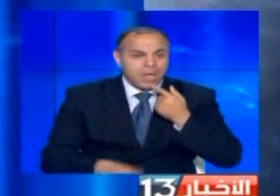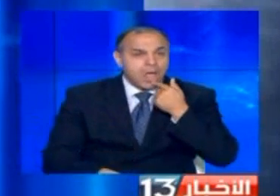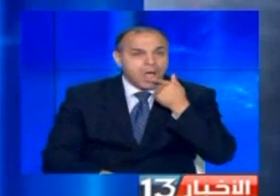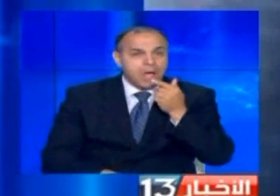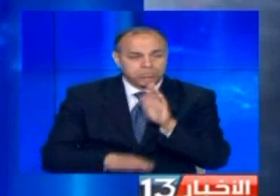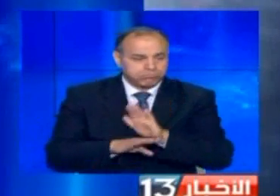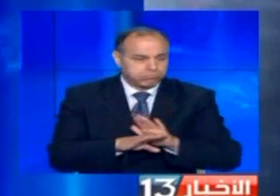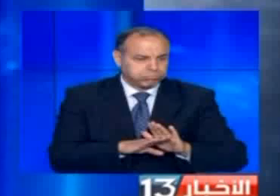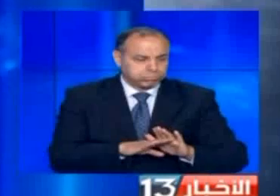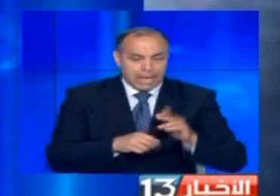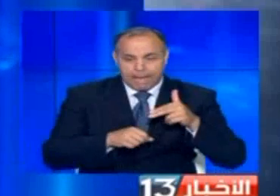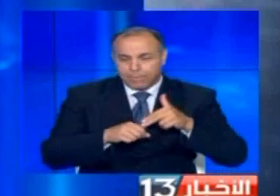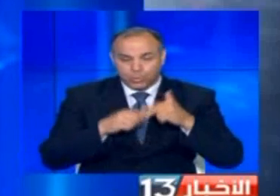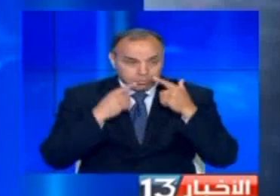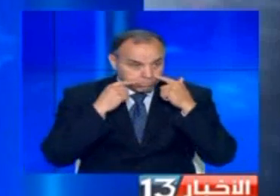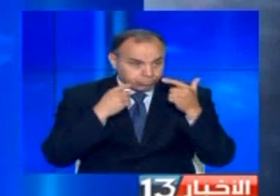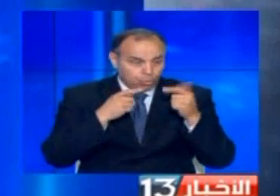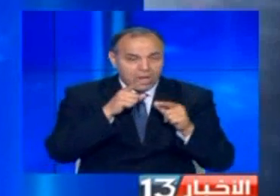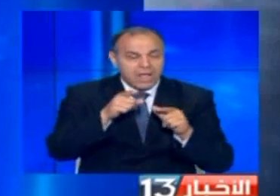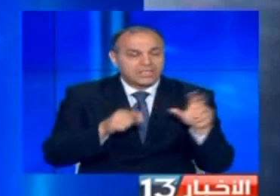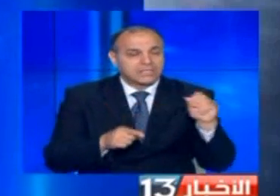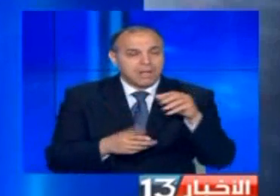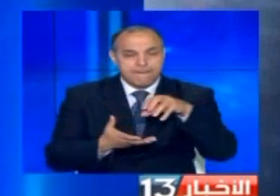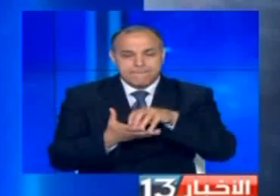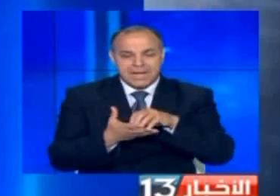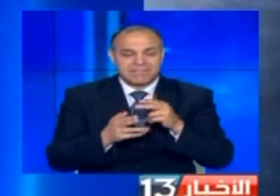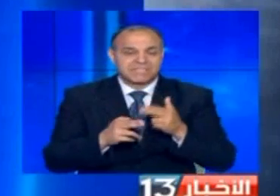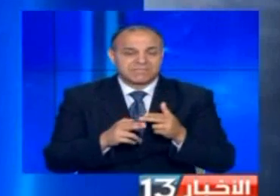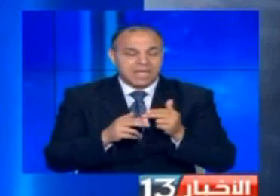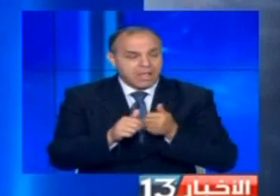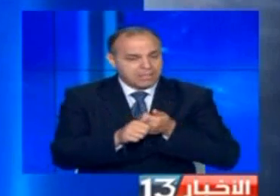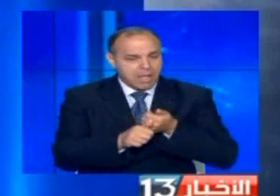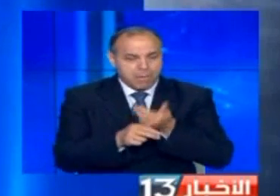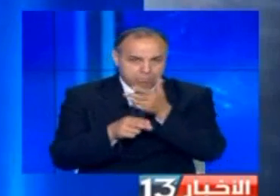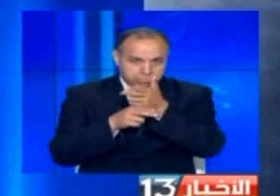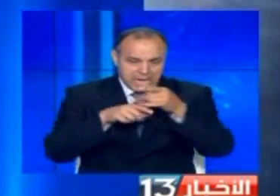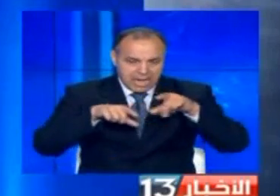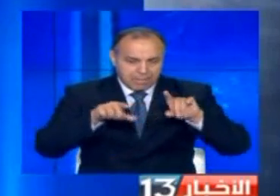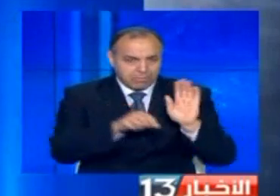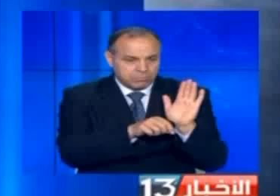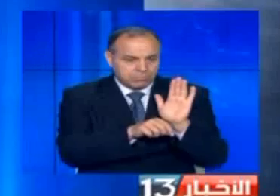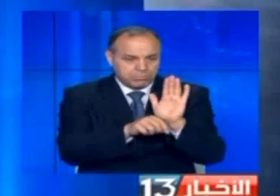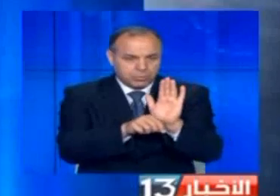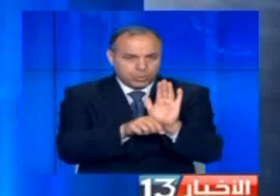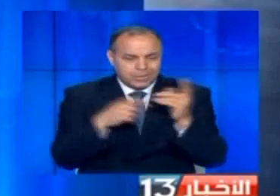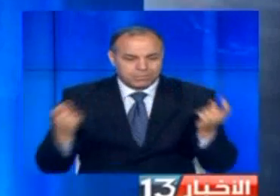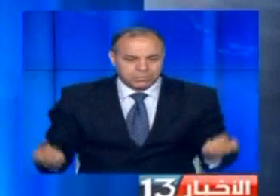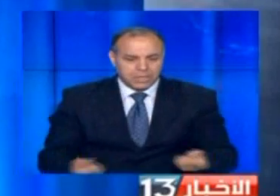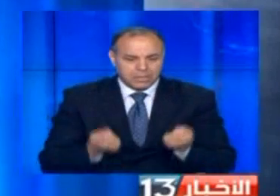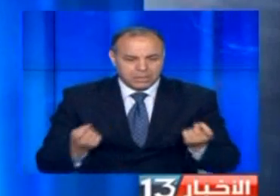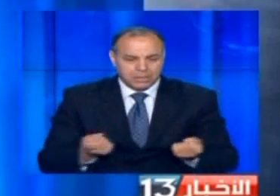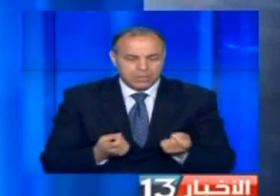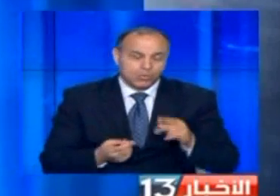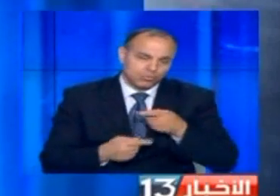وتامين المنشات البتروليه وفي زياره الى مقرهم بصفاقس تابعت كاميرا الاخبار عرضا لسلسله تدريباتهم